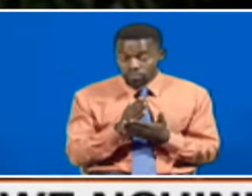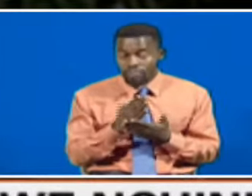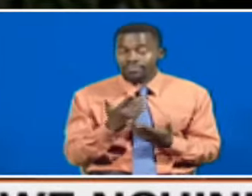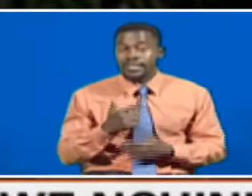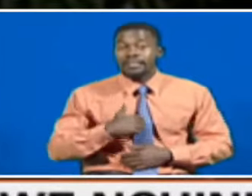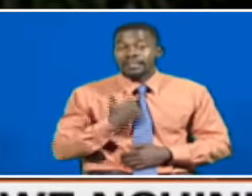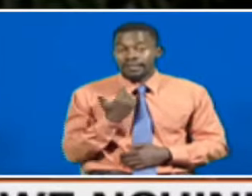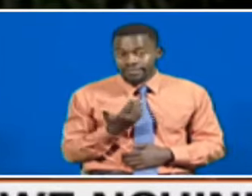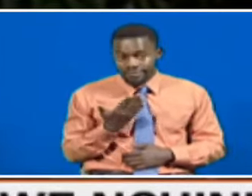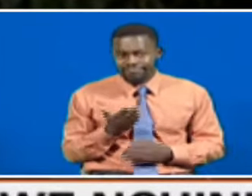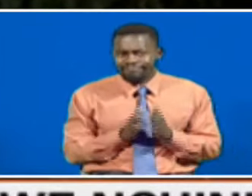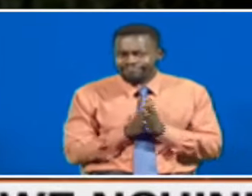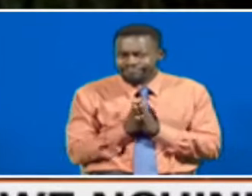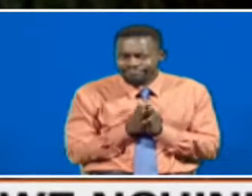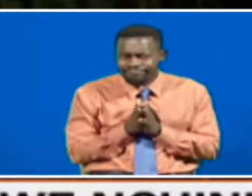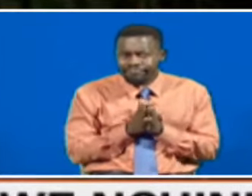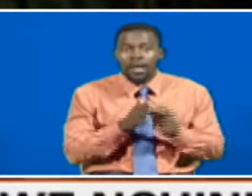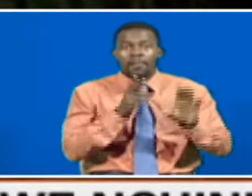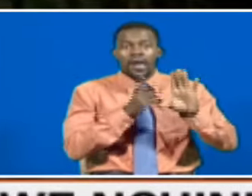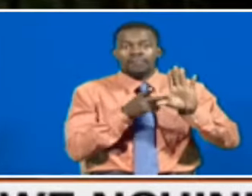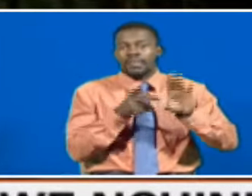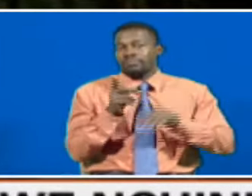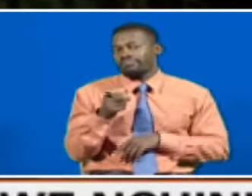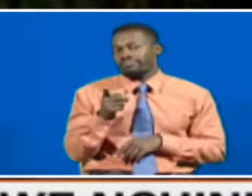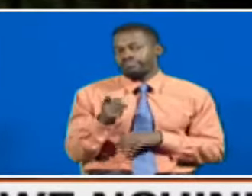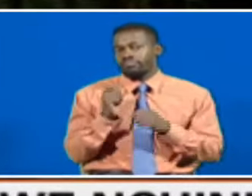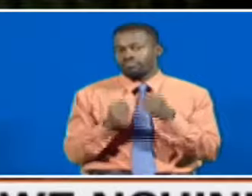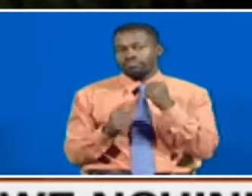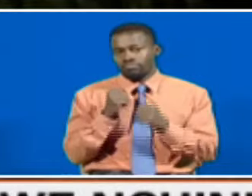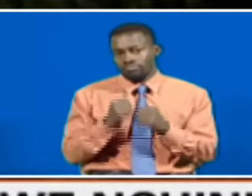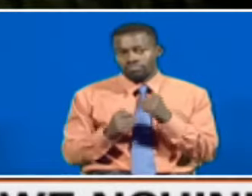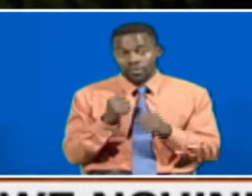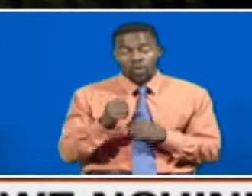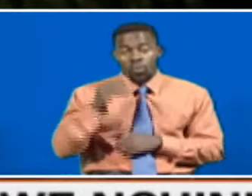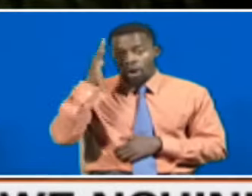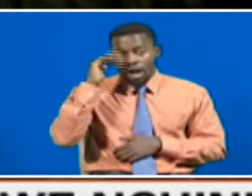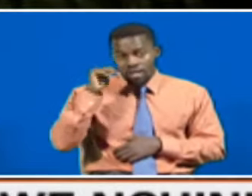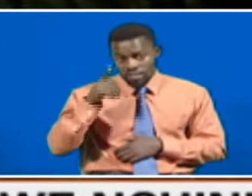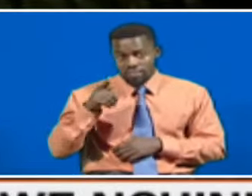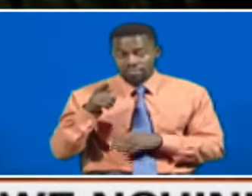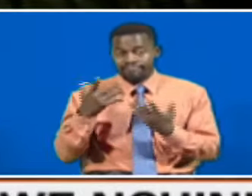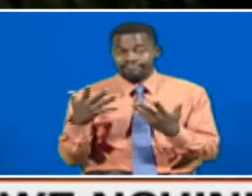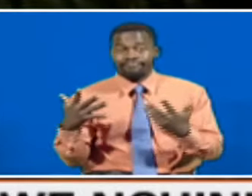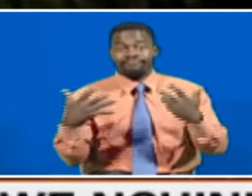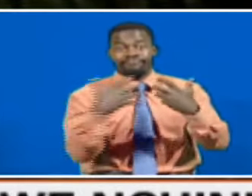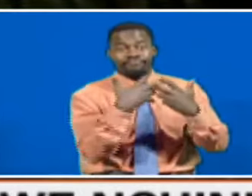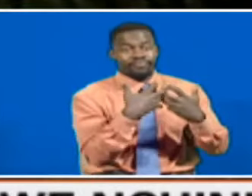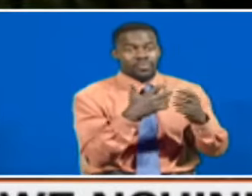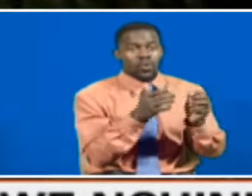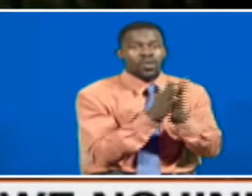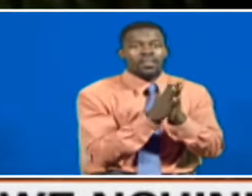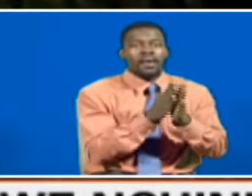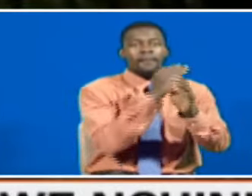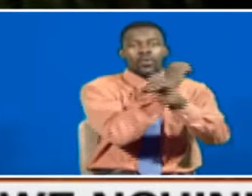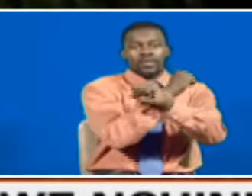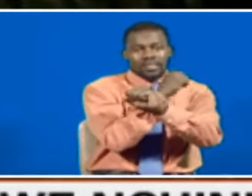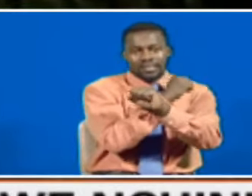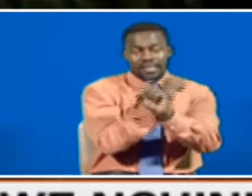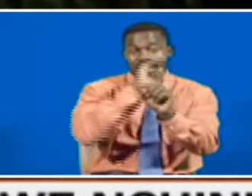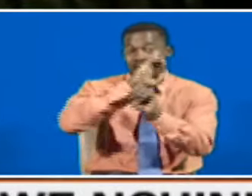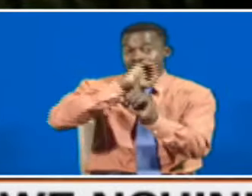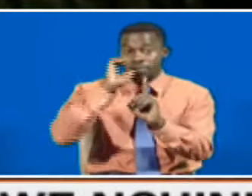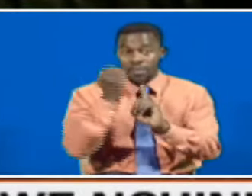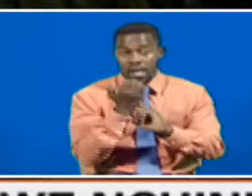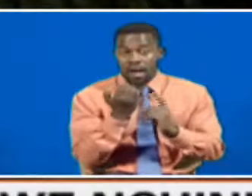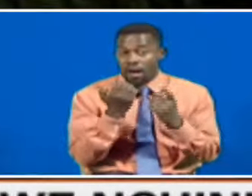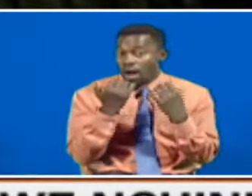sababu hizi mbio zinaweka bidii katika maneno ya mazingira. Na tujuavyo Kenya is struggling